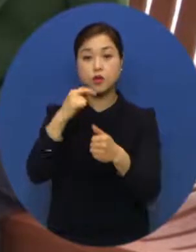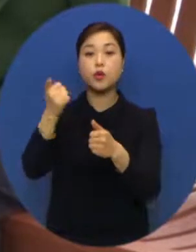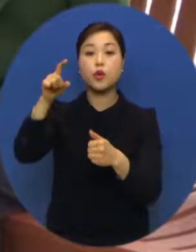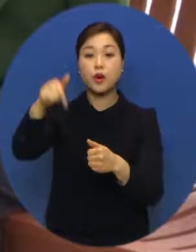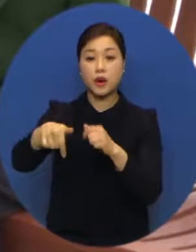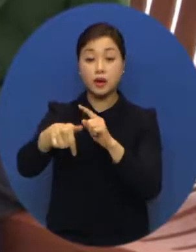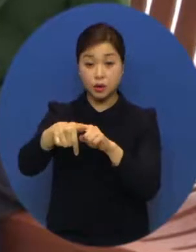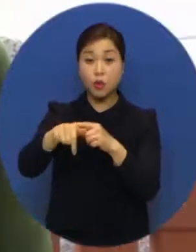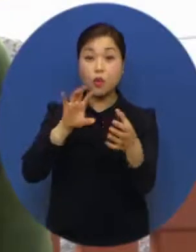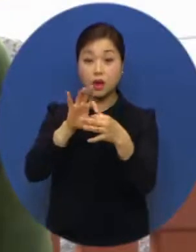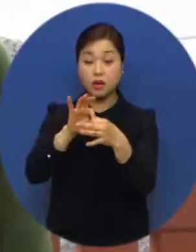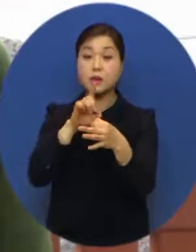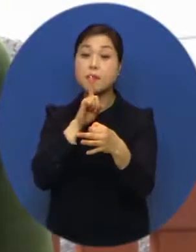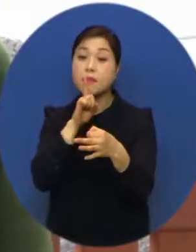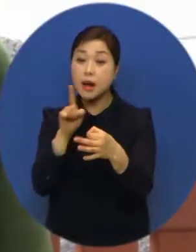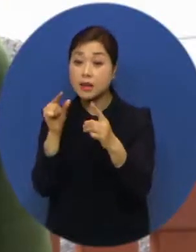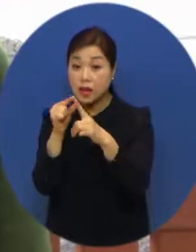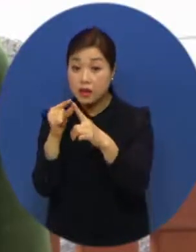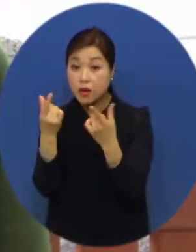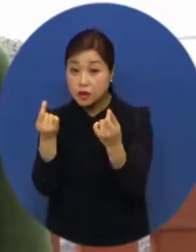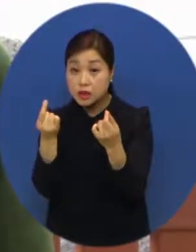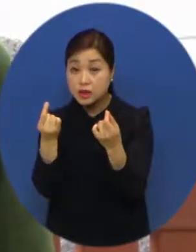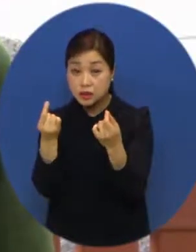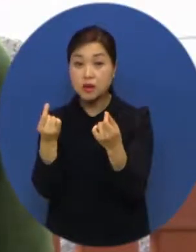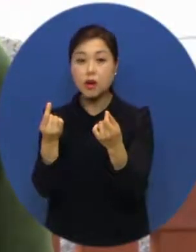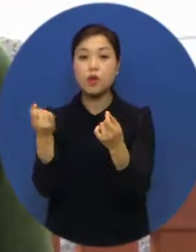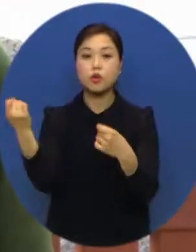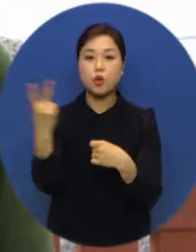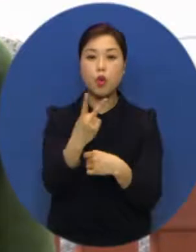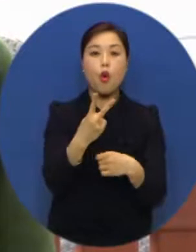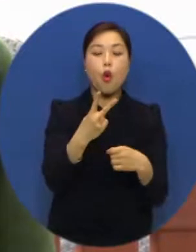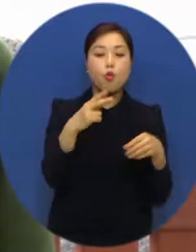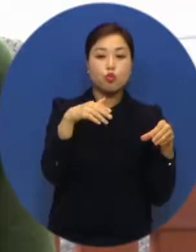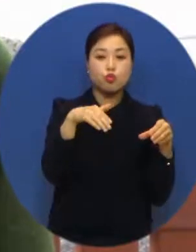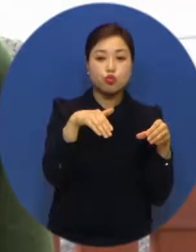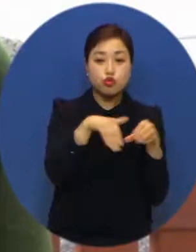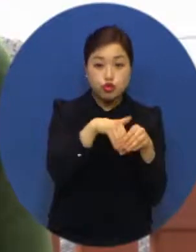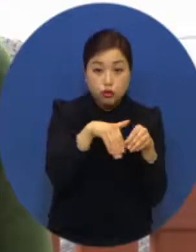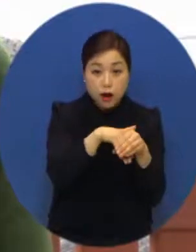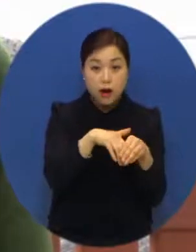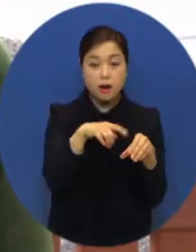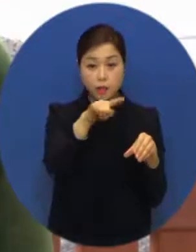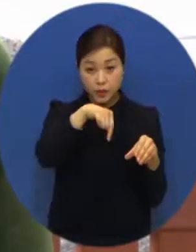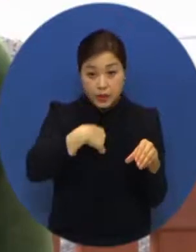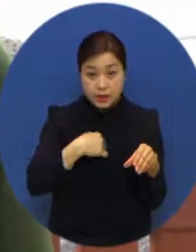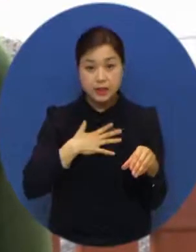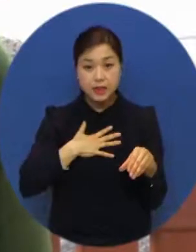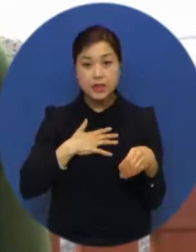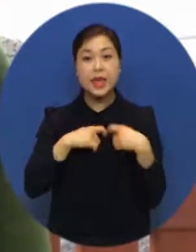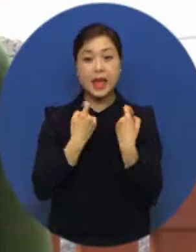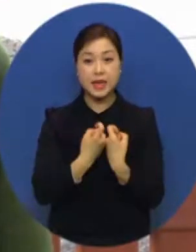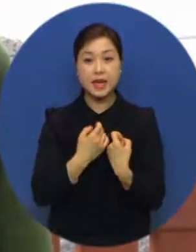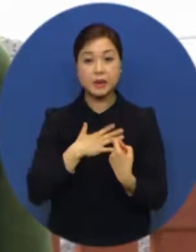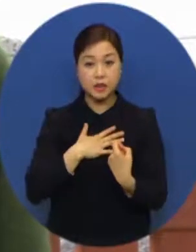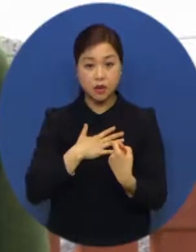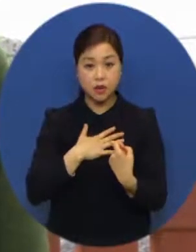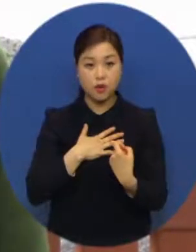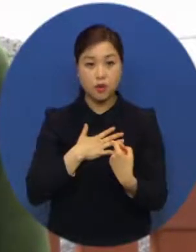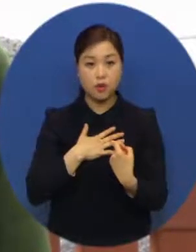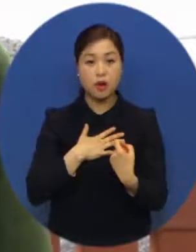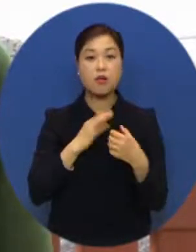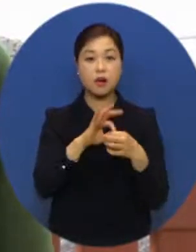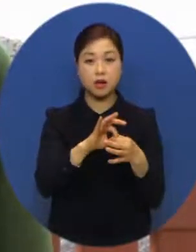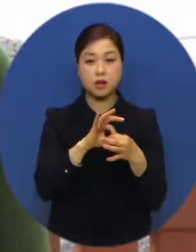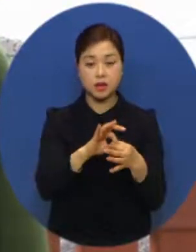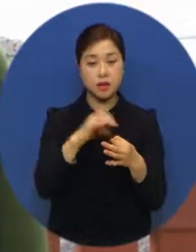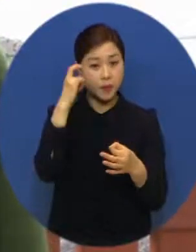쓰고 있지만 이 문화적인 자기만의 감성으로 창의적인 인물이 되어야